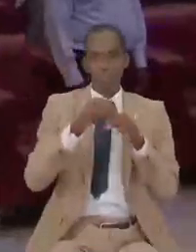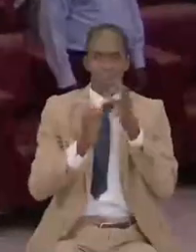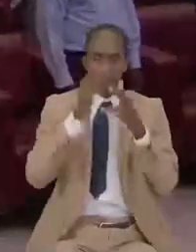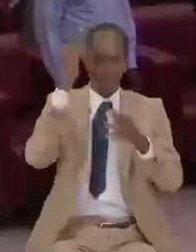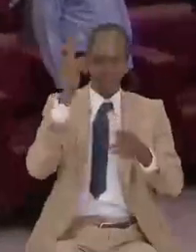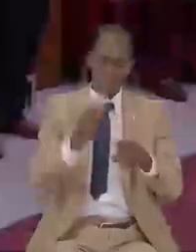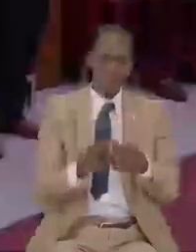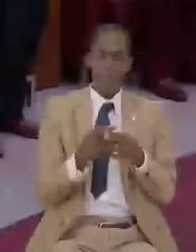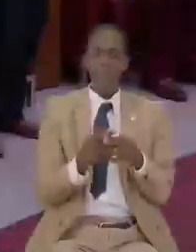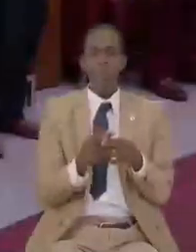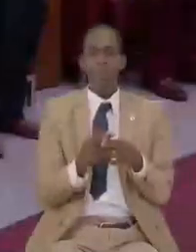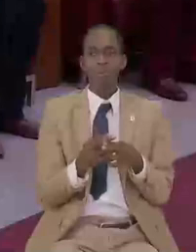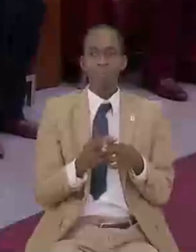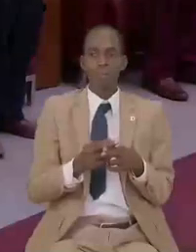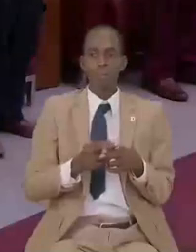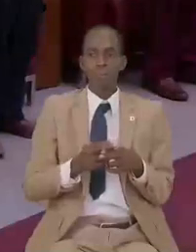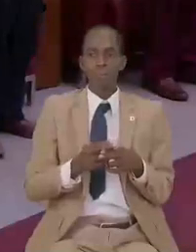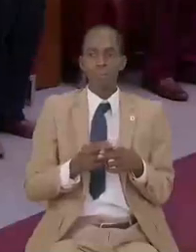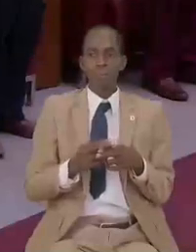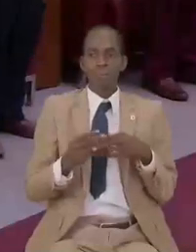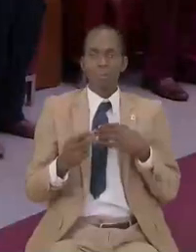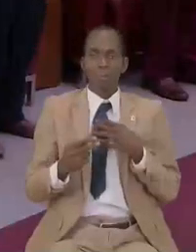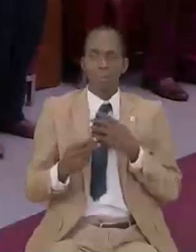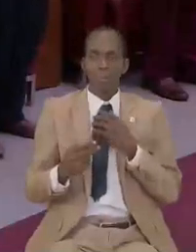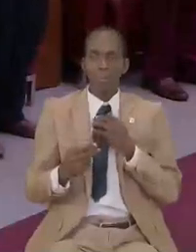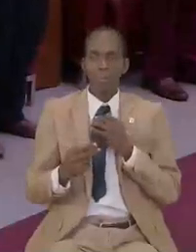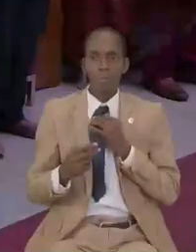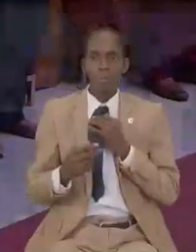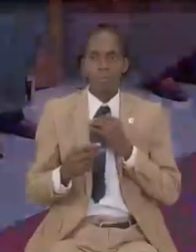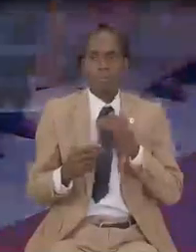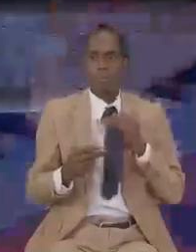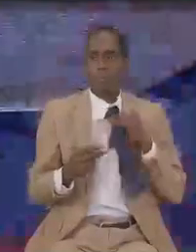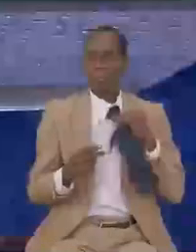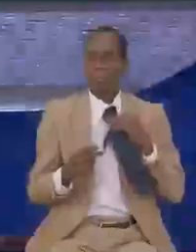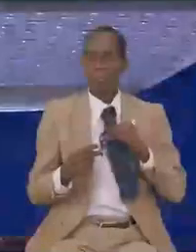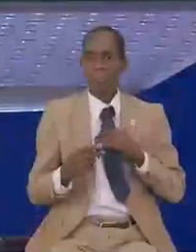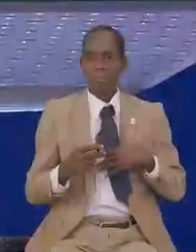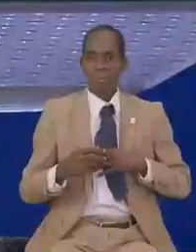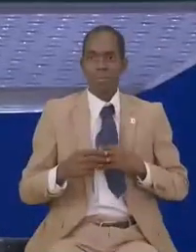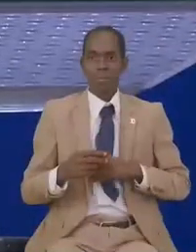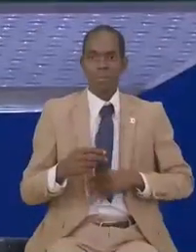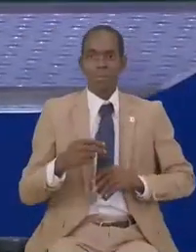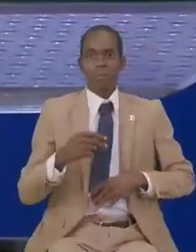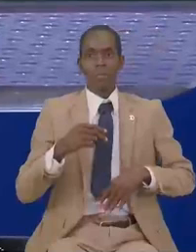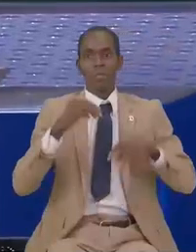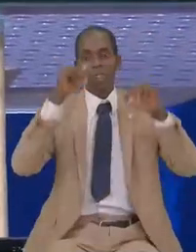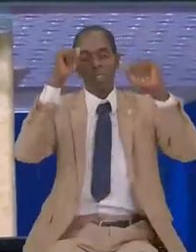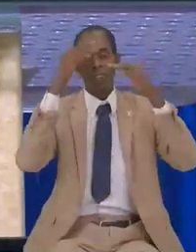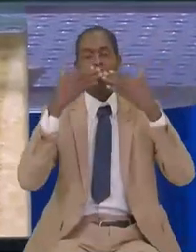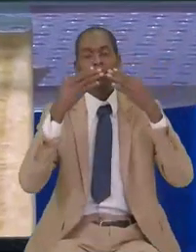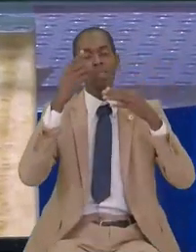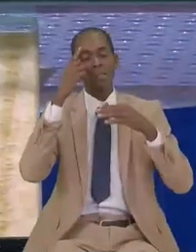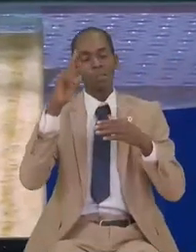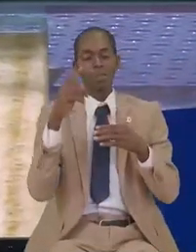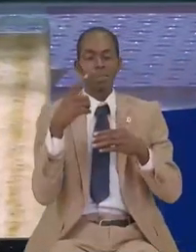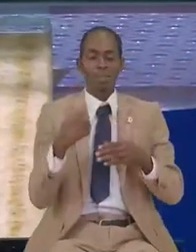Jésus-Christ. Père, nous te remercions pour l'étude biblique de ce soir. Merci pour le voyage, le